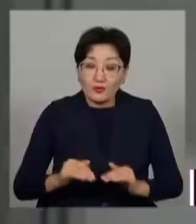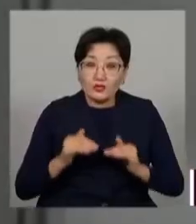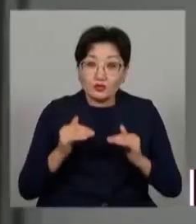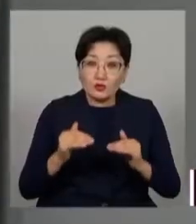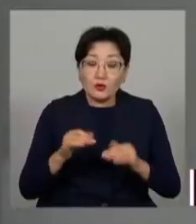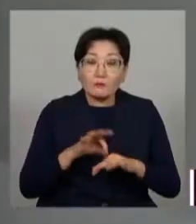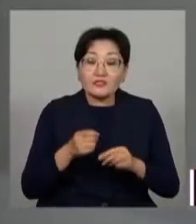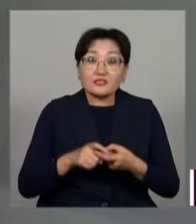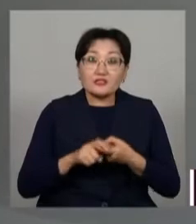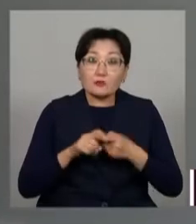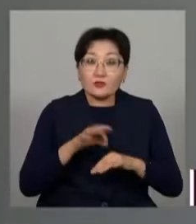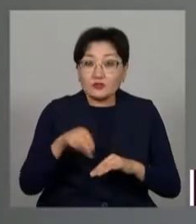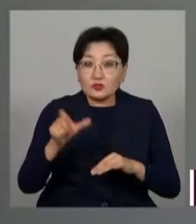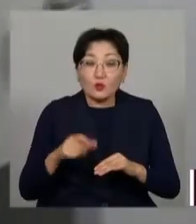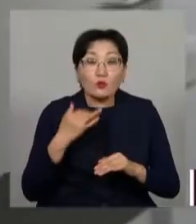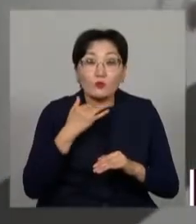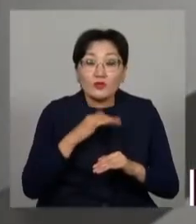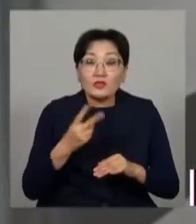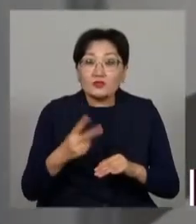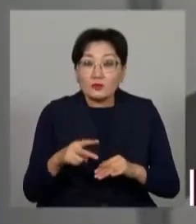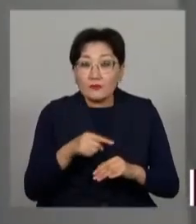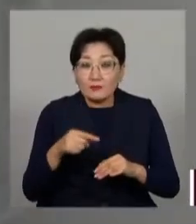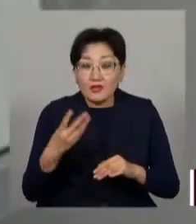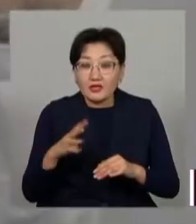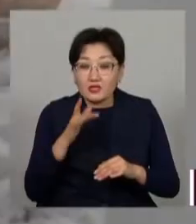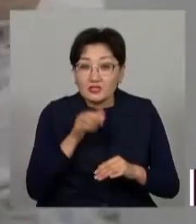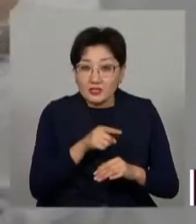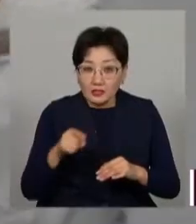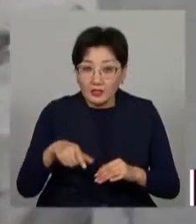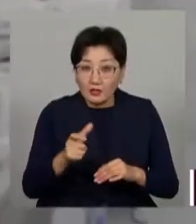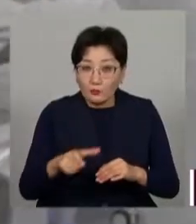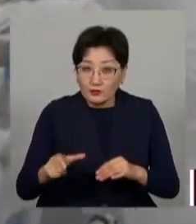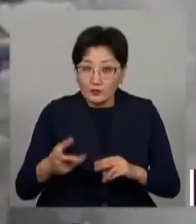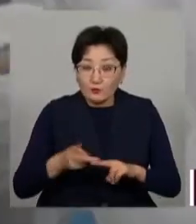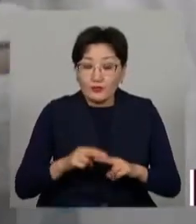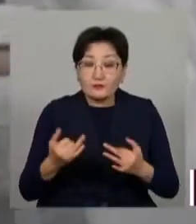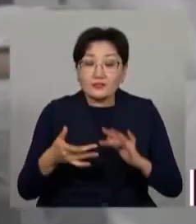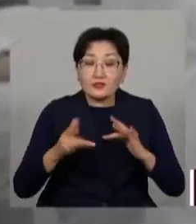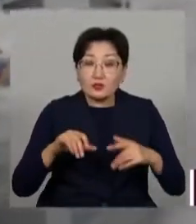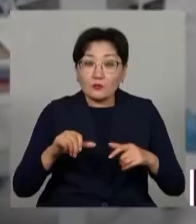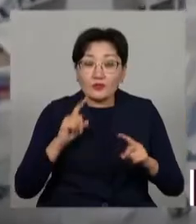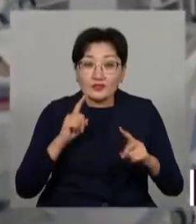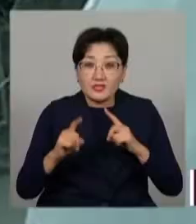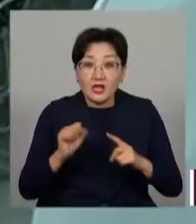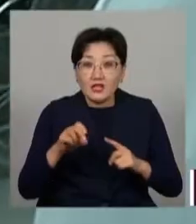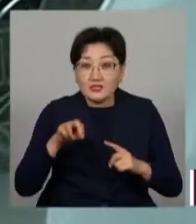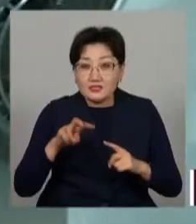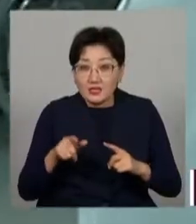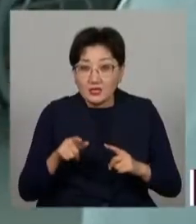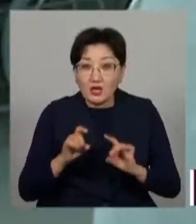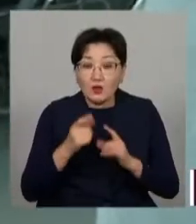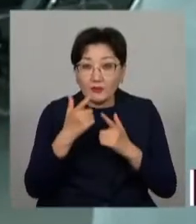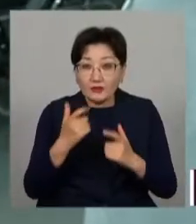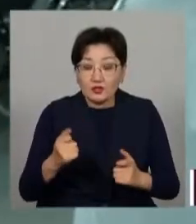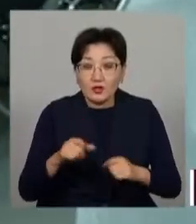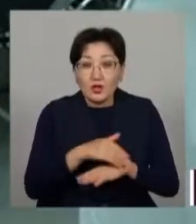өскен. Дертке шалдыққан науқастардың көпшілігі 20 мен 40 жас аралығындағы азаматтар. Бұл туралы бүгін онлайн брифингте Әсел Халықова мәлімдеді. Одан